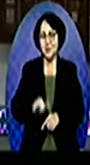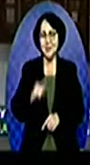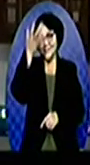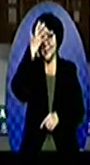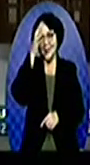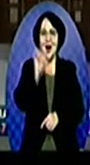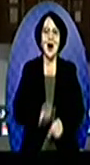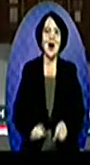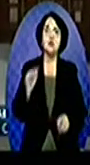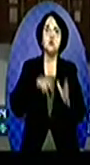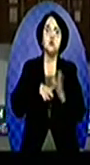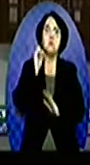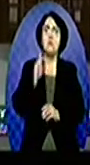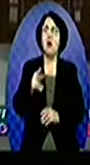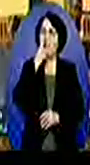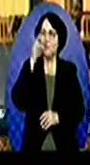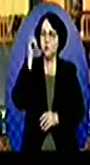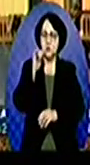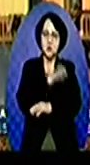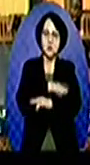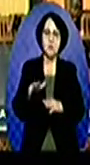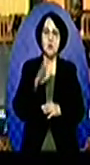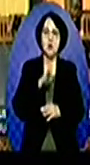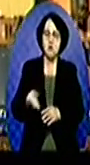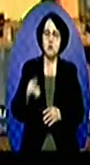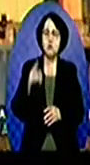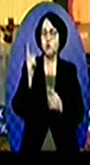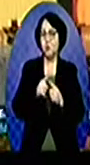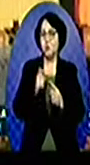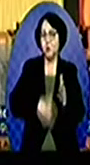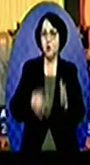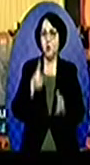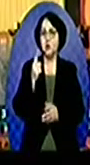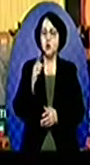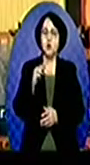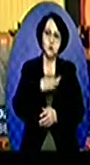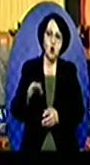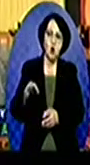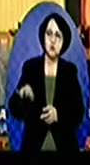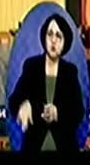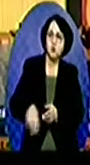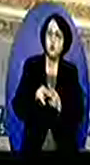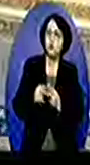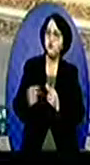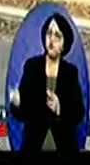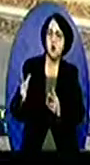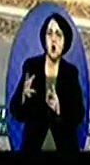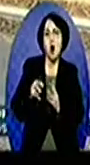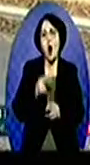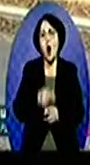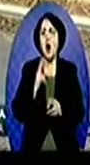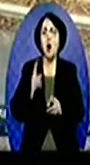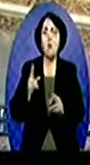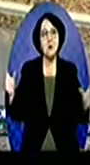банкны санхүүжилтээр бүгд найрамд тогтоод ард улсын зам тээвэр, төмөр замын 21-р товчоо болон бусад туслан гүйцэтгэгч компанид хамтран барьж дуусгаж